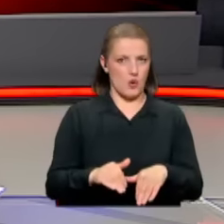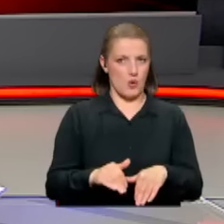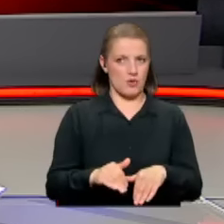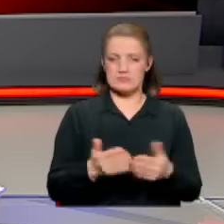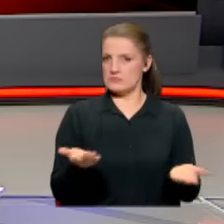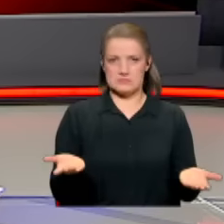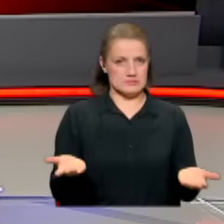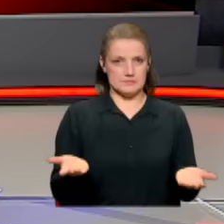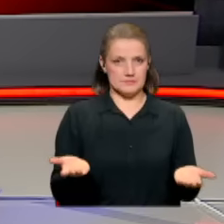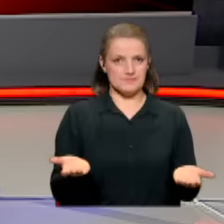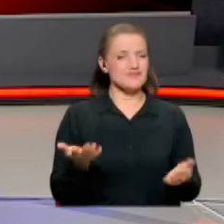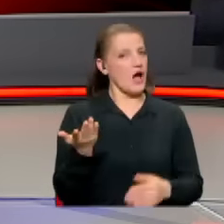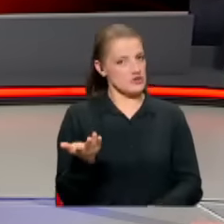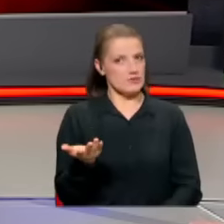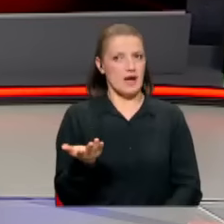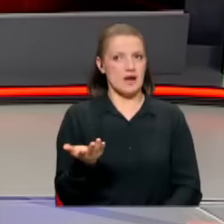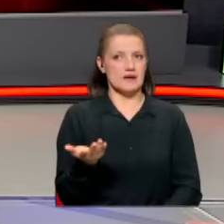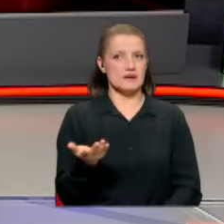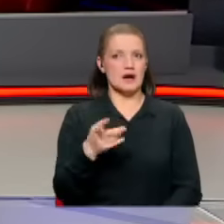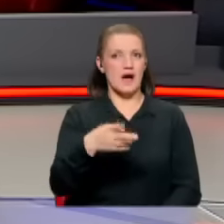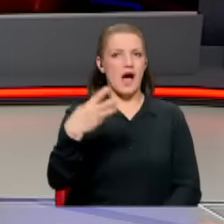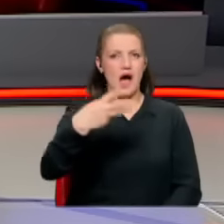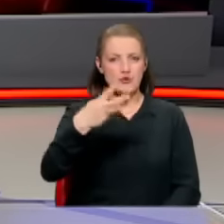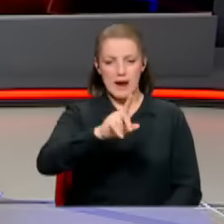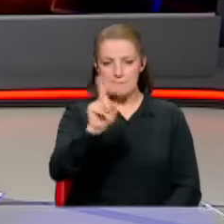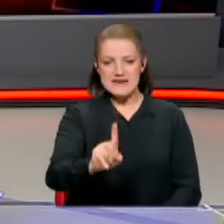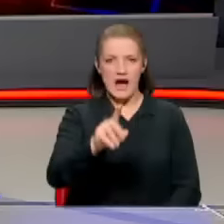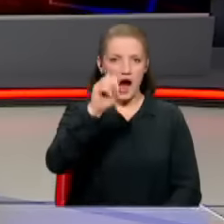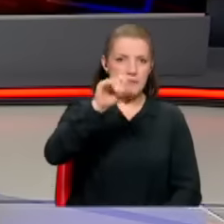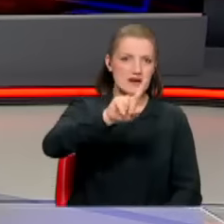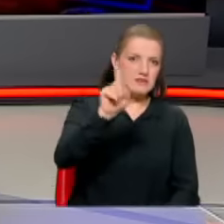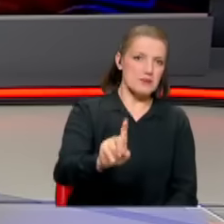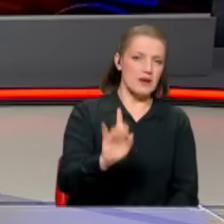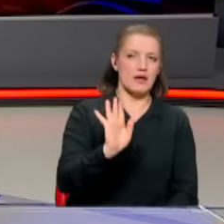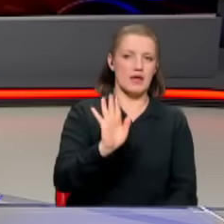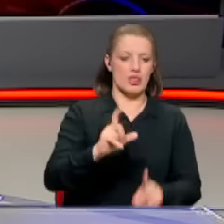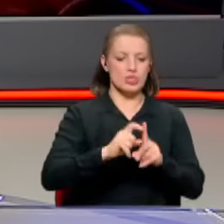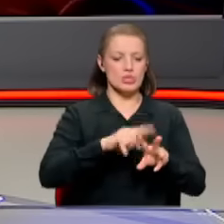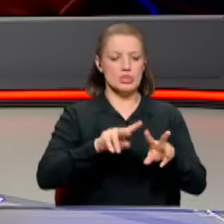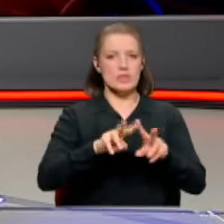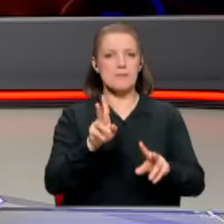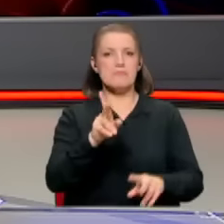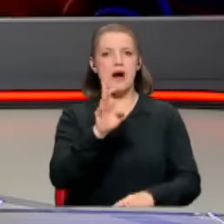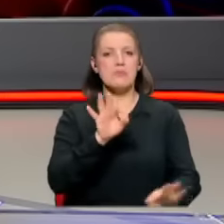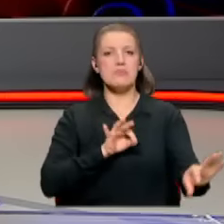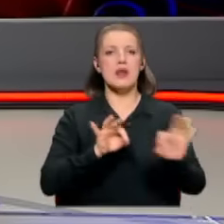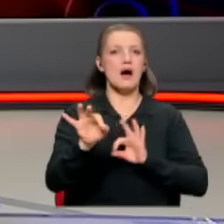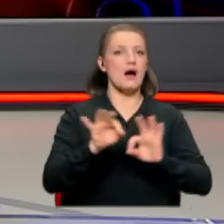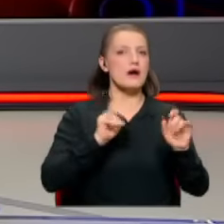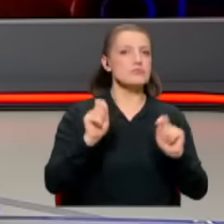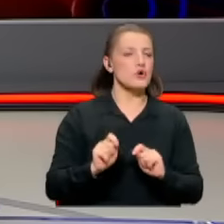Acaba Erdoğan mı, AK Parti mi DEM Partisi ile planlar